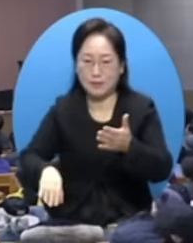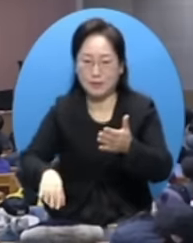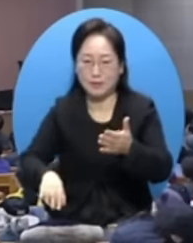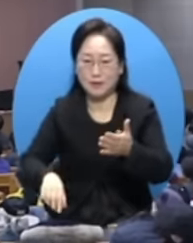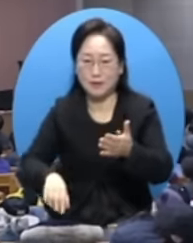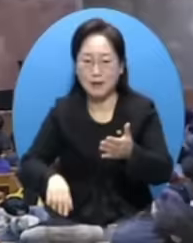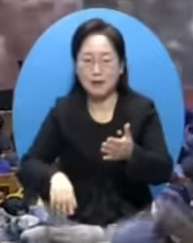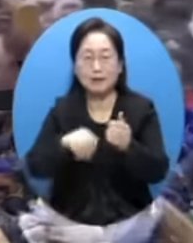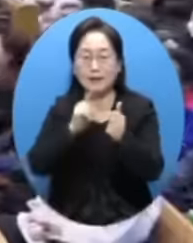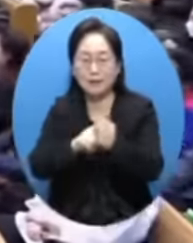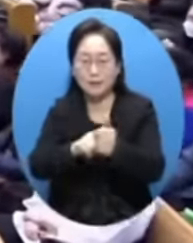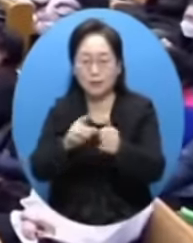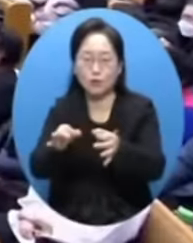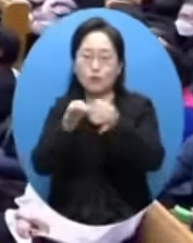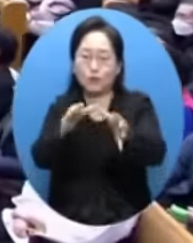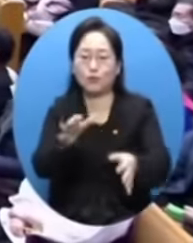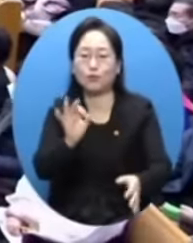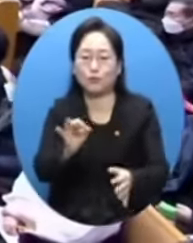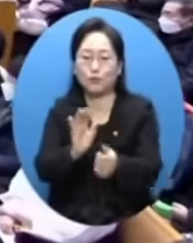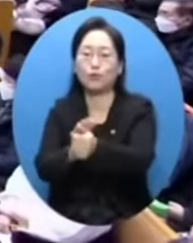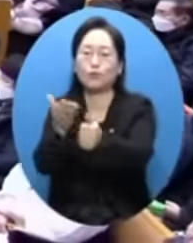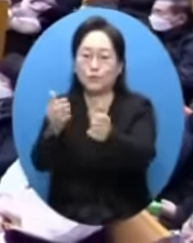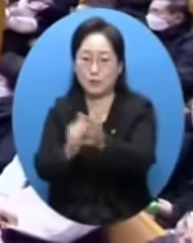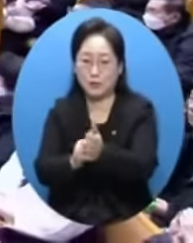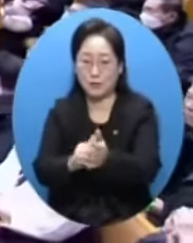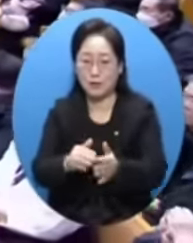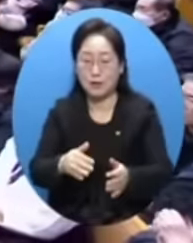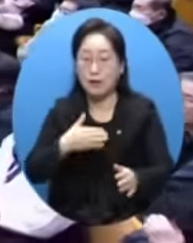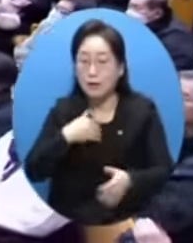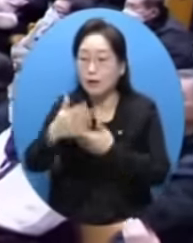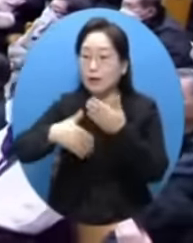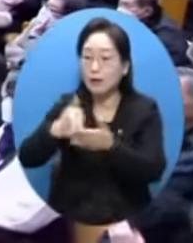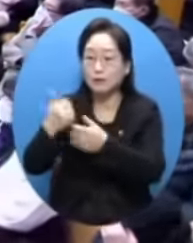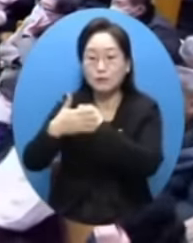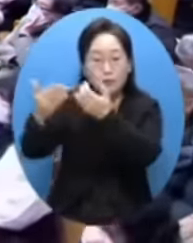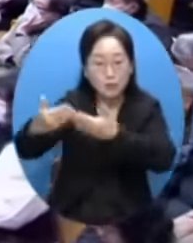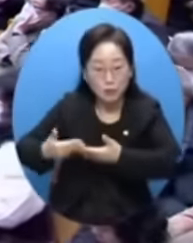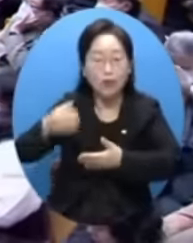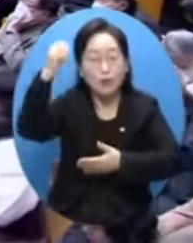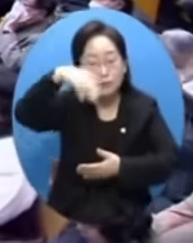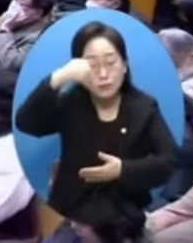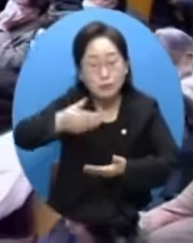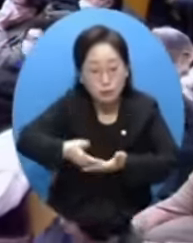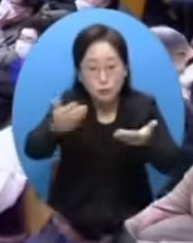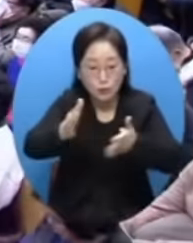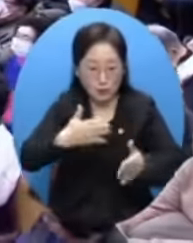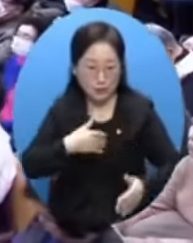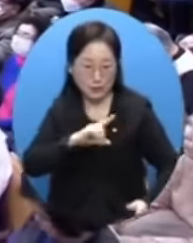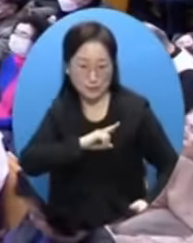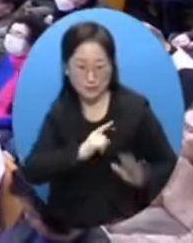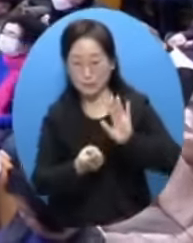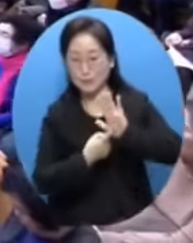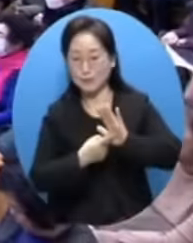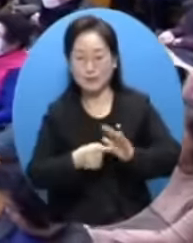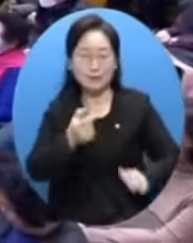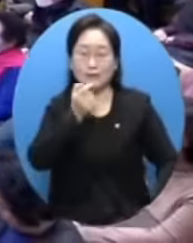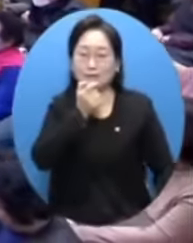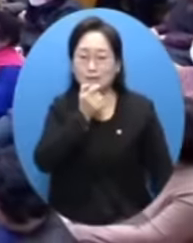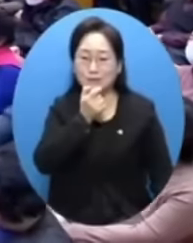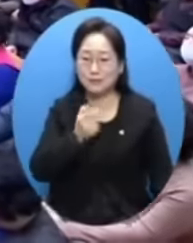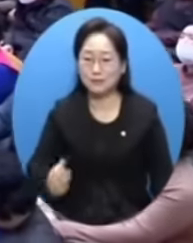그는이 기금을 보냈는데 나는 하나님께 받은 은혜를 그냥 나누는 것이지 내 이름을 내기 원치 않는다